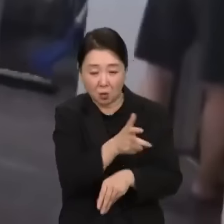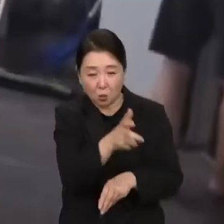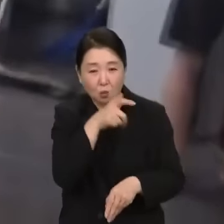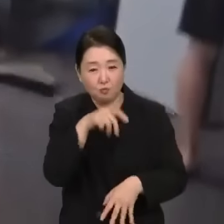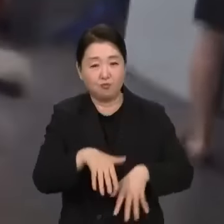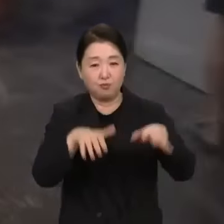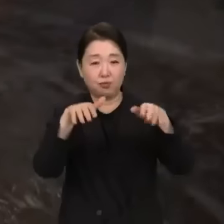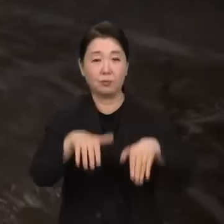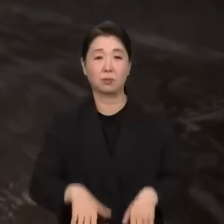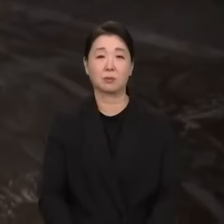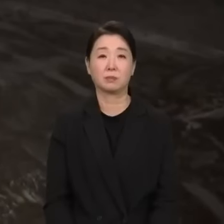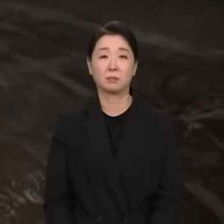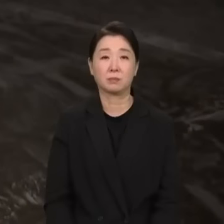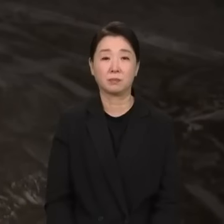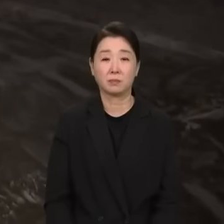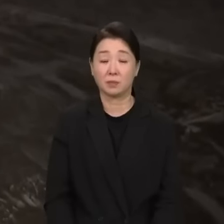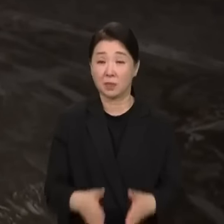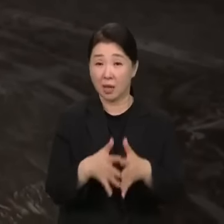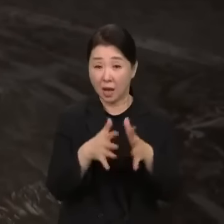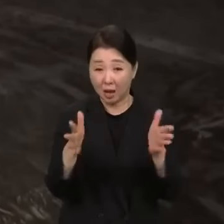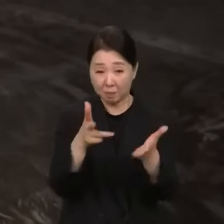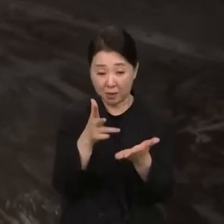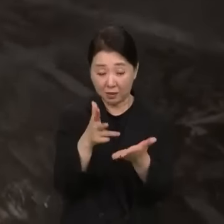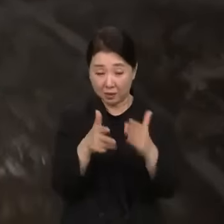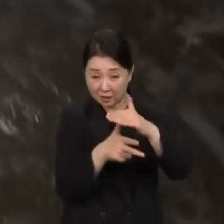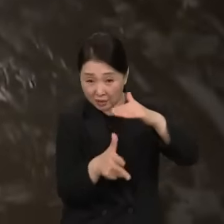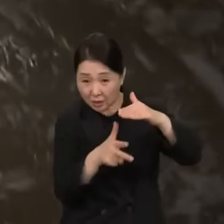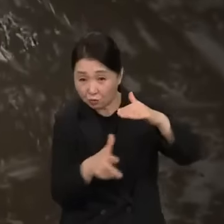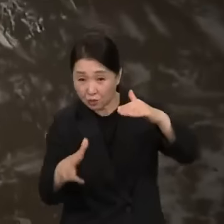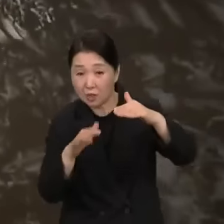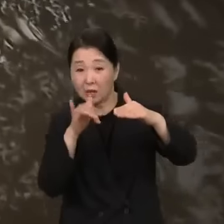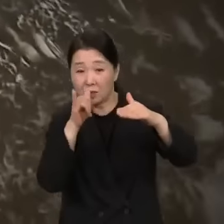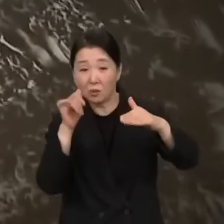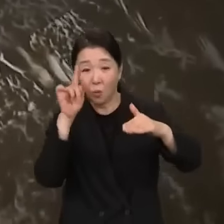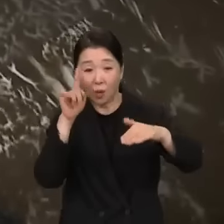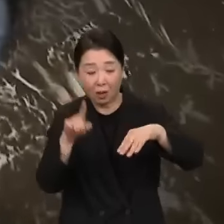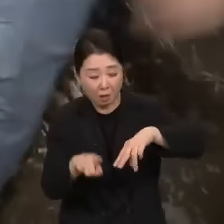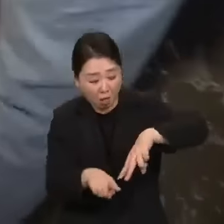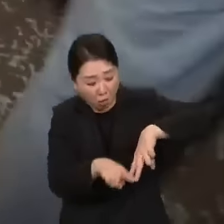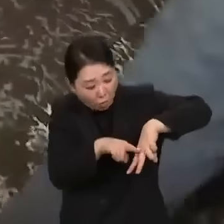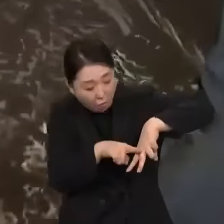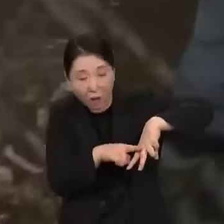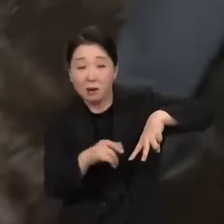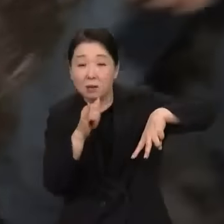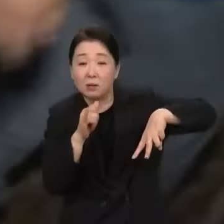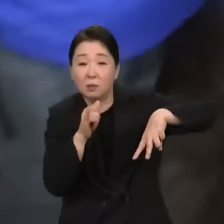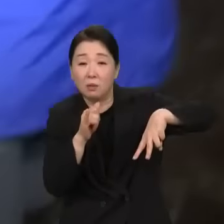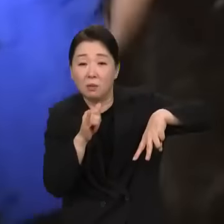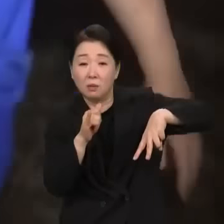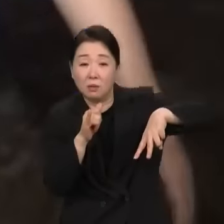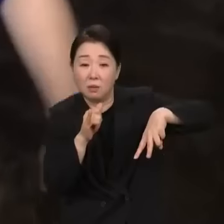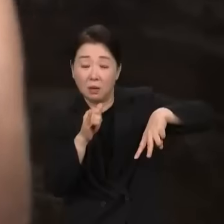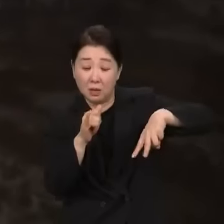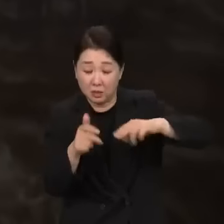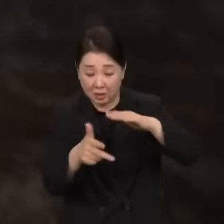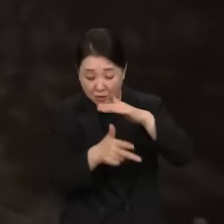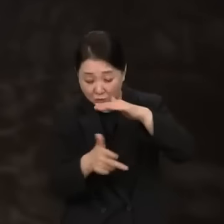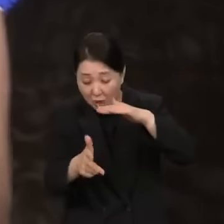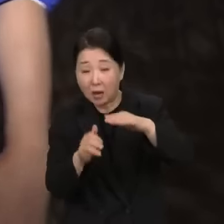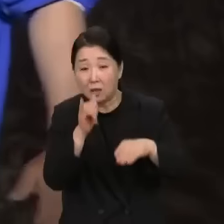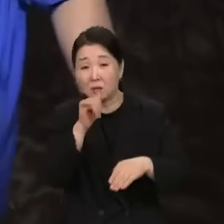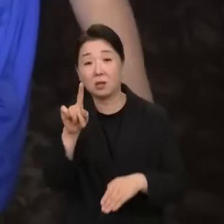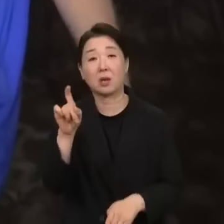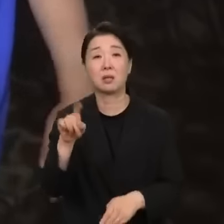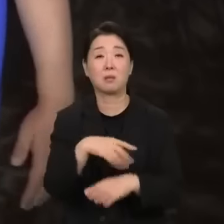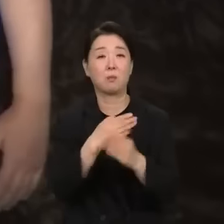잠겼습니다. 아파트 지하주차장은 보시는 것처럼 허벅지 높이까지 물이 찼는데요. 지하에 주차된 차량